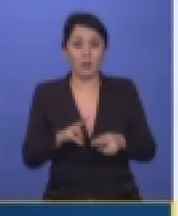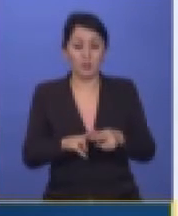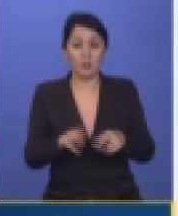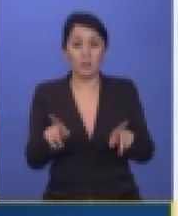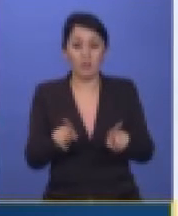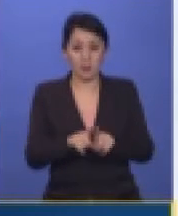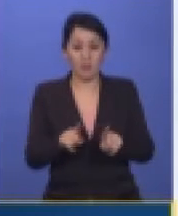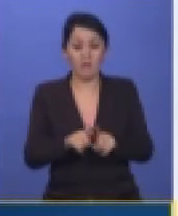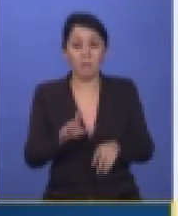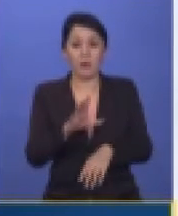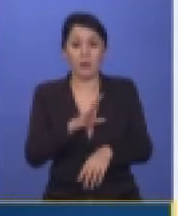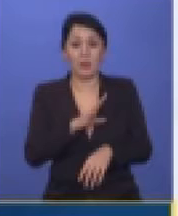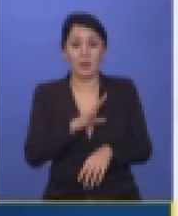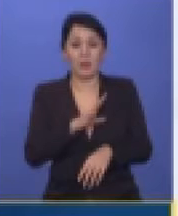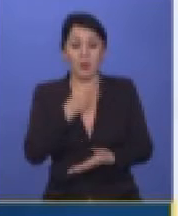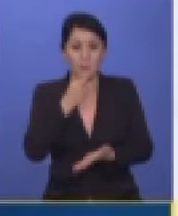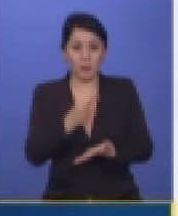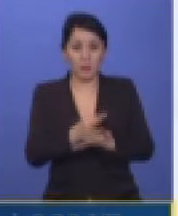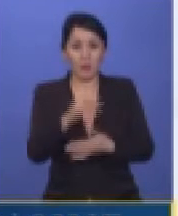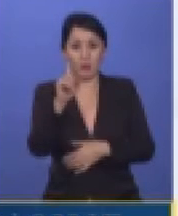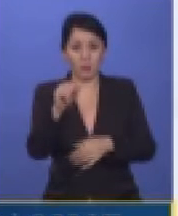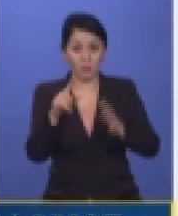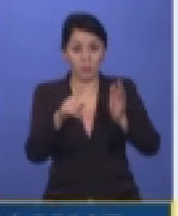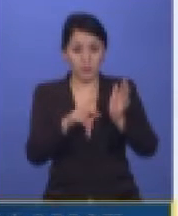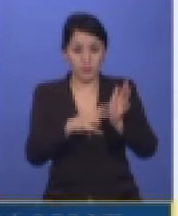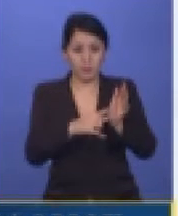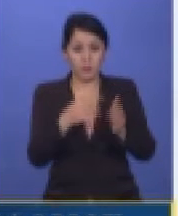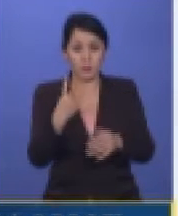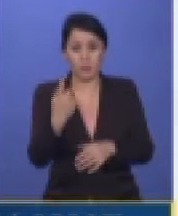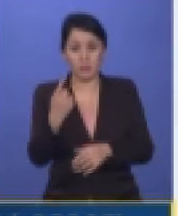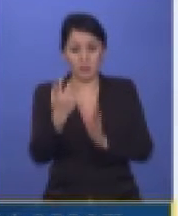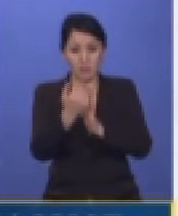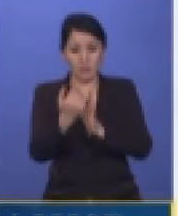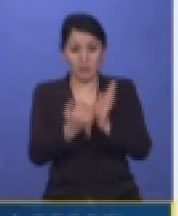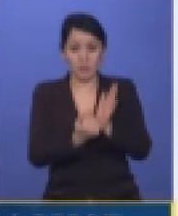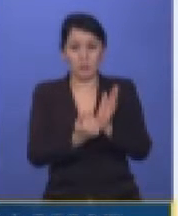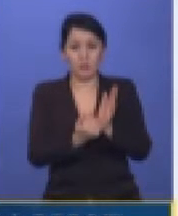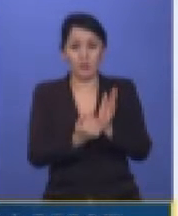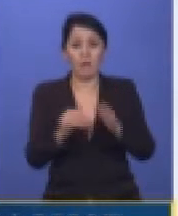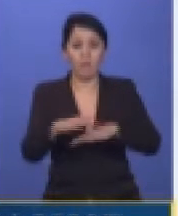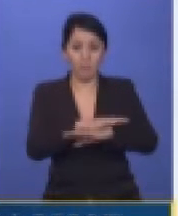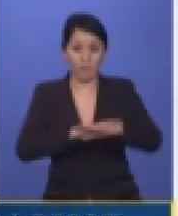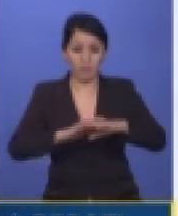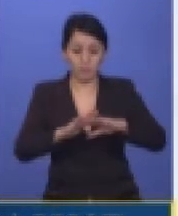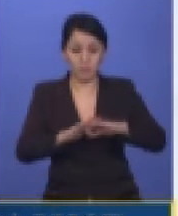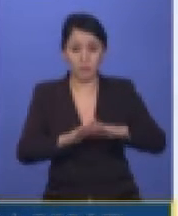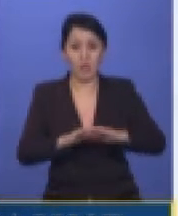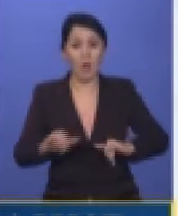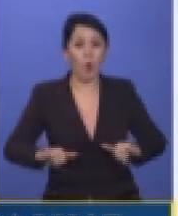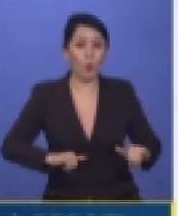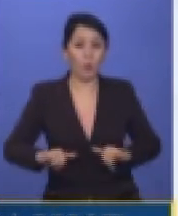привлечен к ответственности по статье 174 части 1. То есть, находясь в общественном месте, из хулиганских